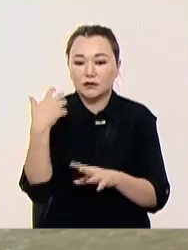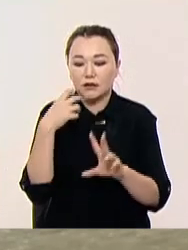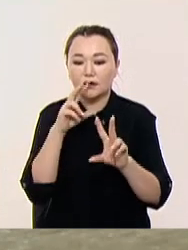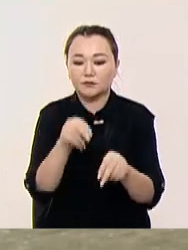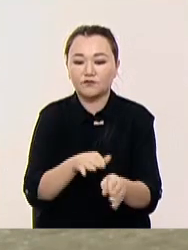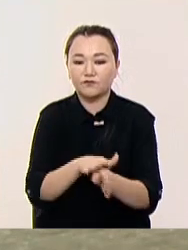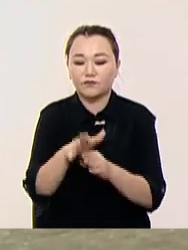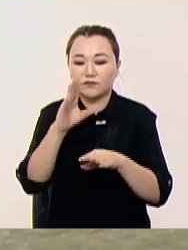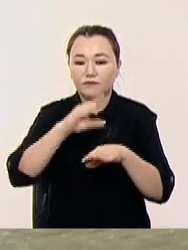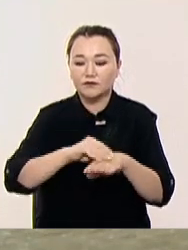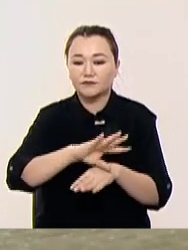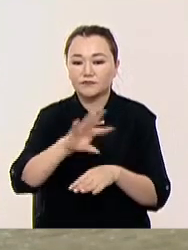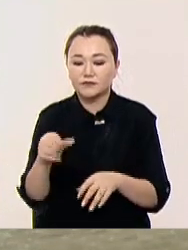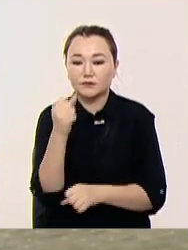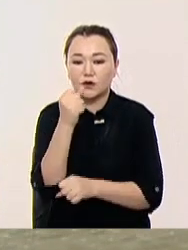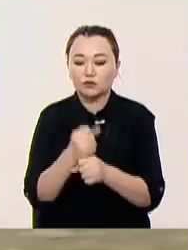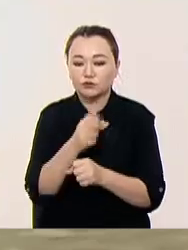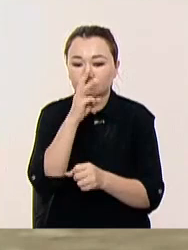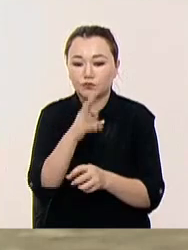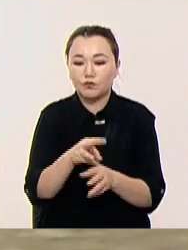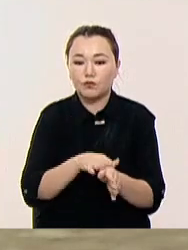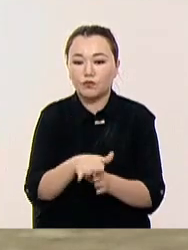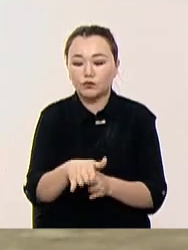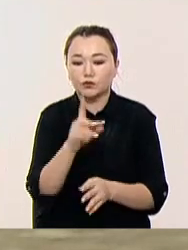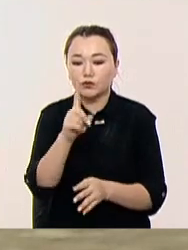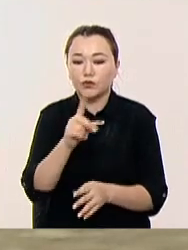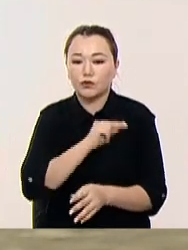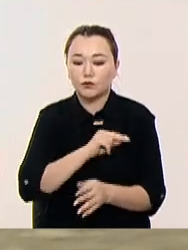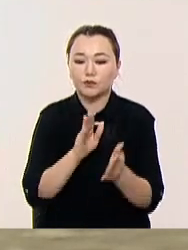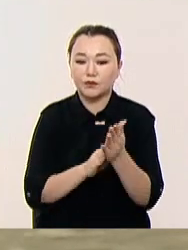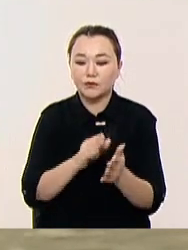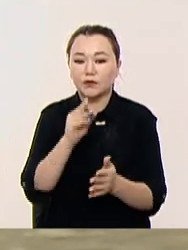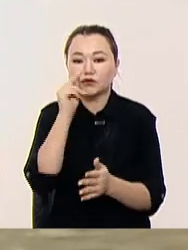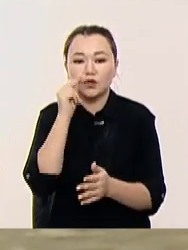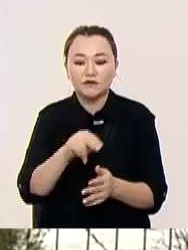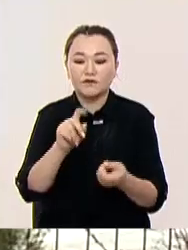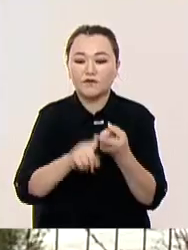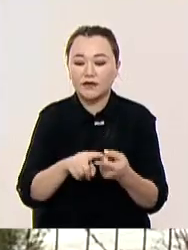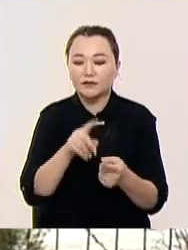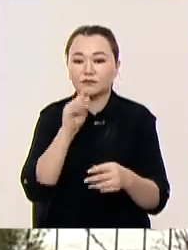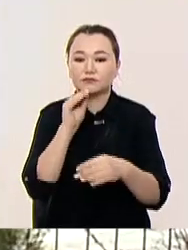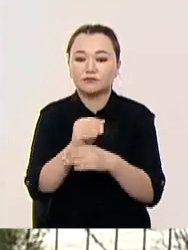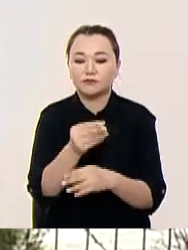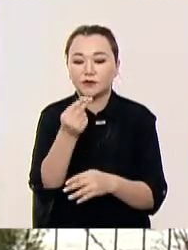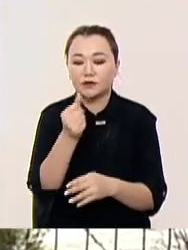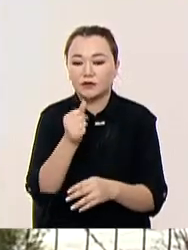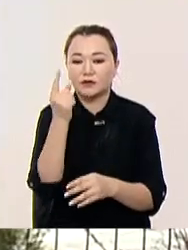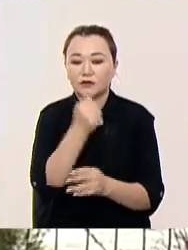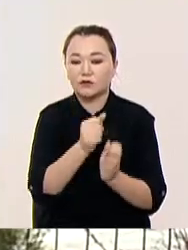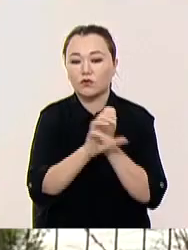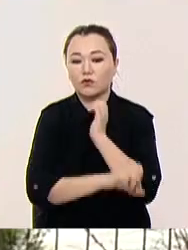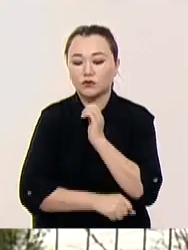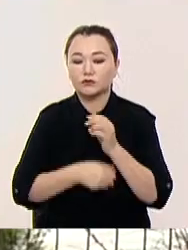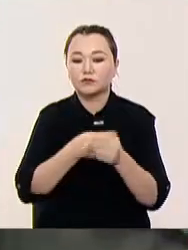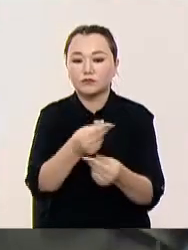тұрды. Кешке дейін барлық қызметкерлердің айлығы толық төленді. Бірақ жұмыс өтілі мен қызметінің сапасына қарай берілетін үстеме ақыны апта соңында